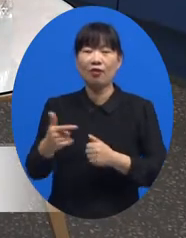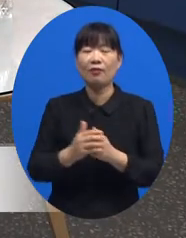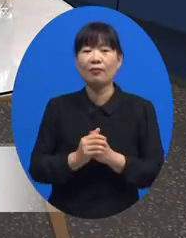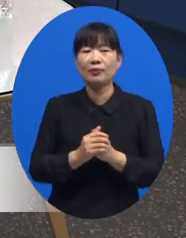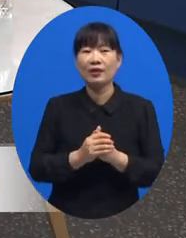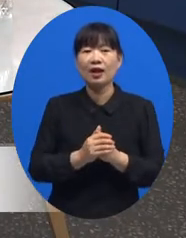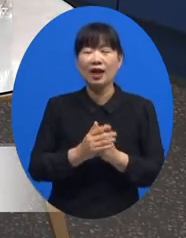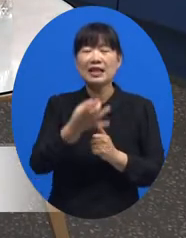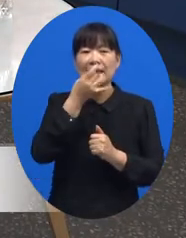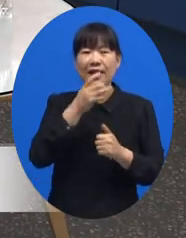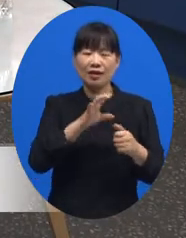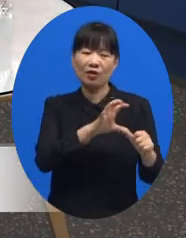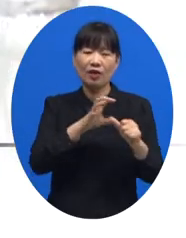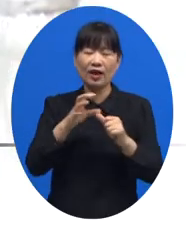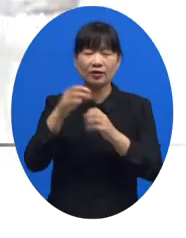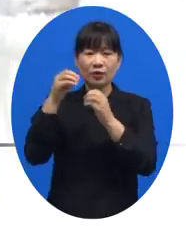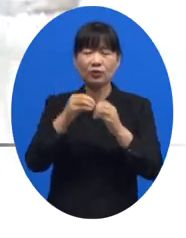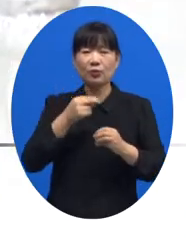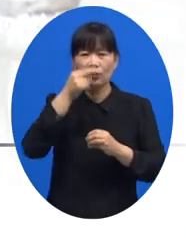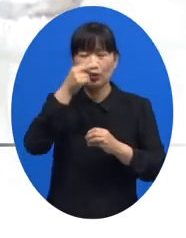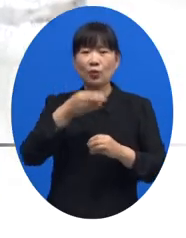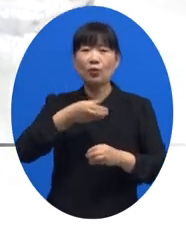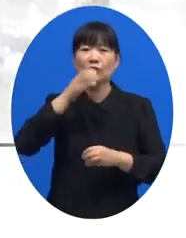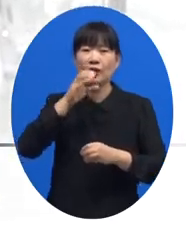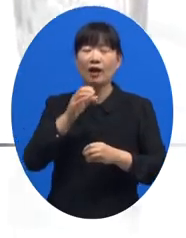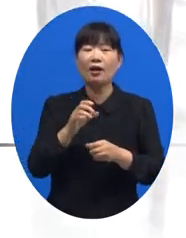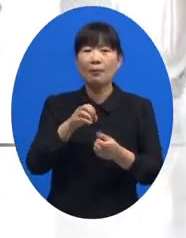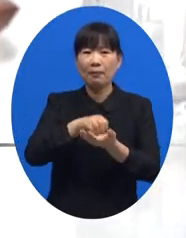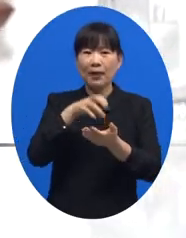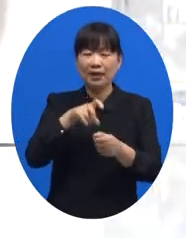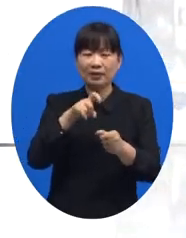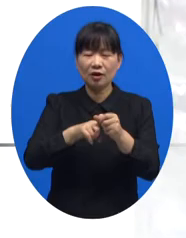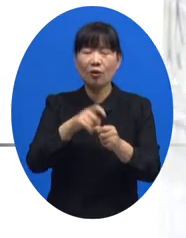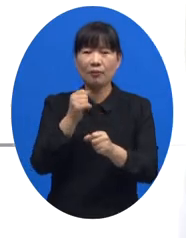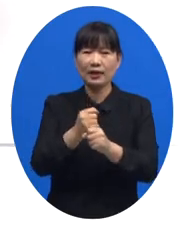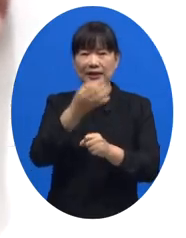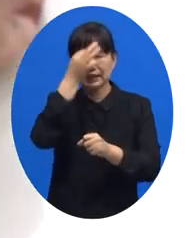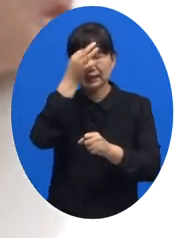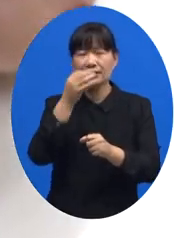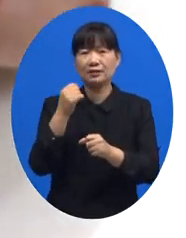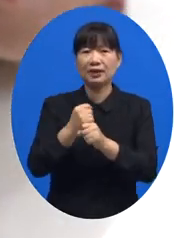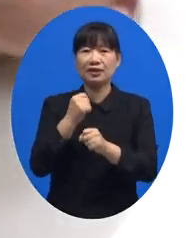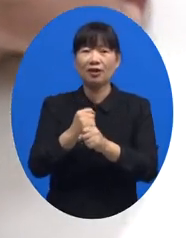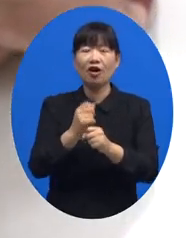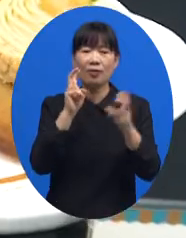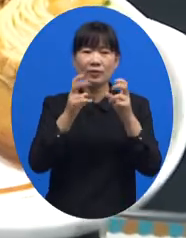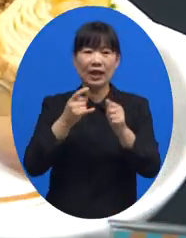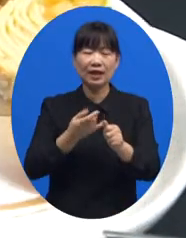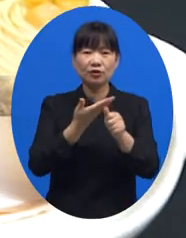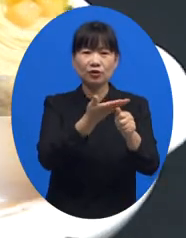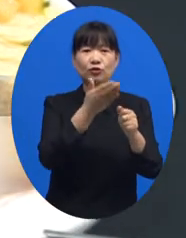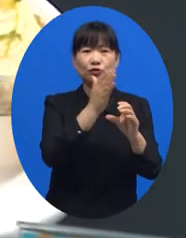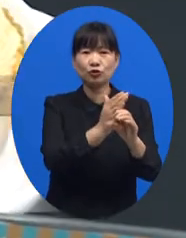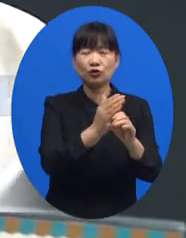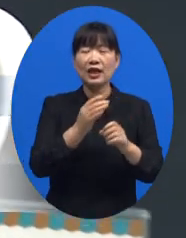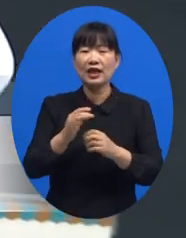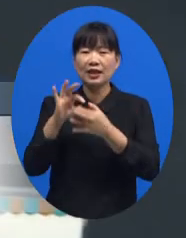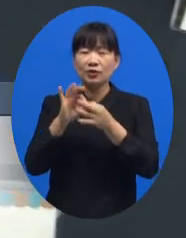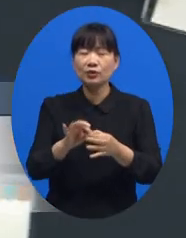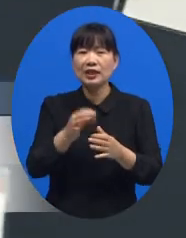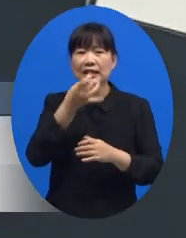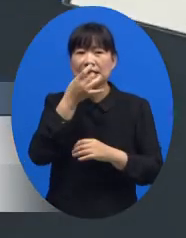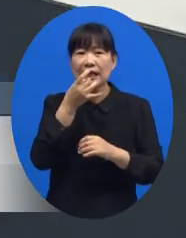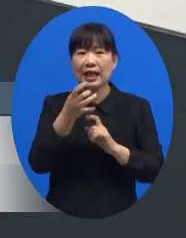경기도는 경기미를 활용한 전통주와 음료, 빵, 떡 제조 기술을 개발해 업체에 이전하고 있습니다. 계속적으로 이제 쌀을